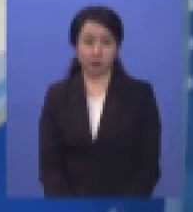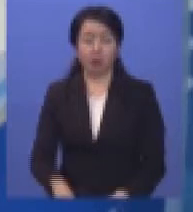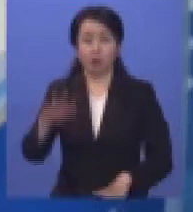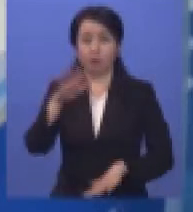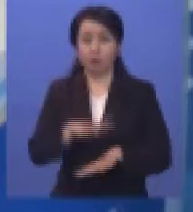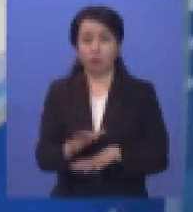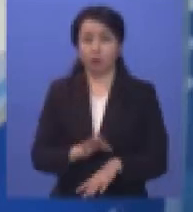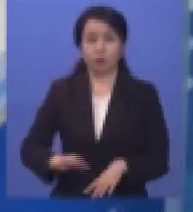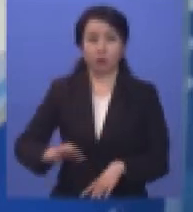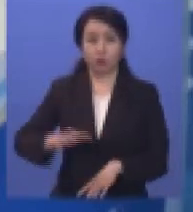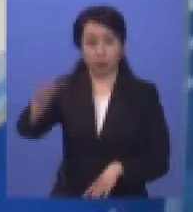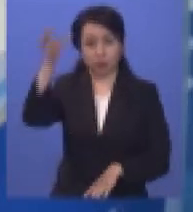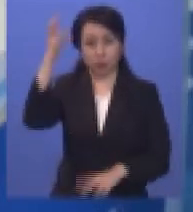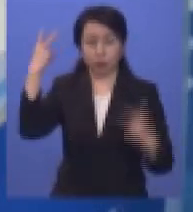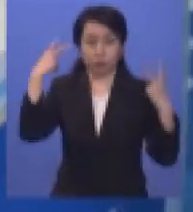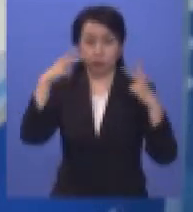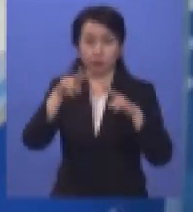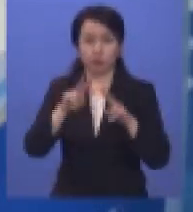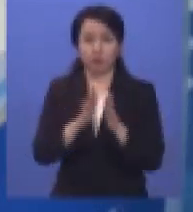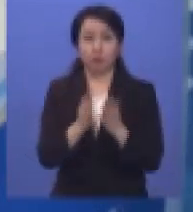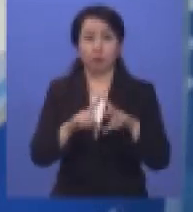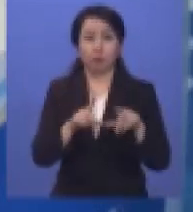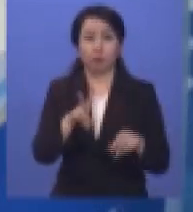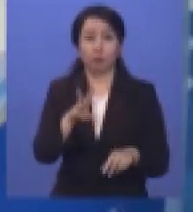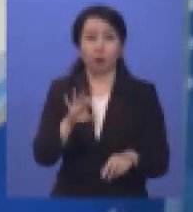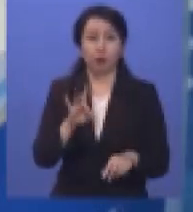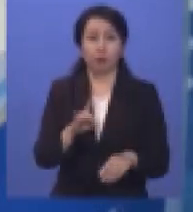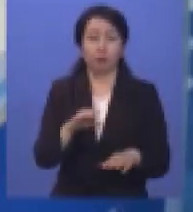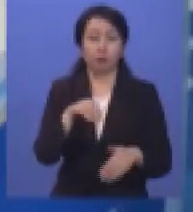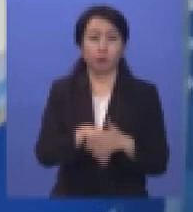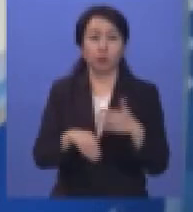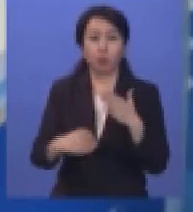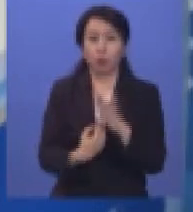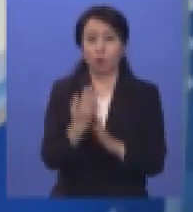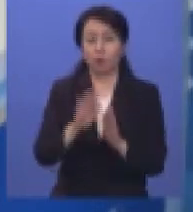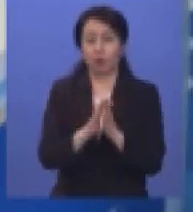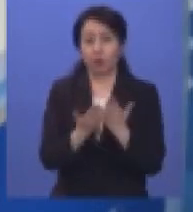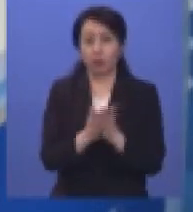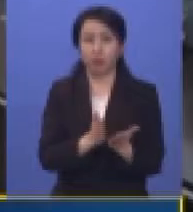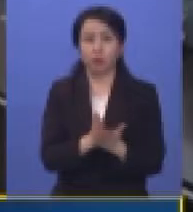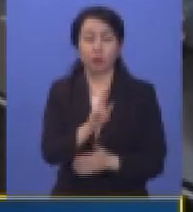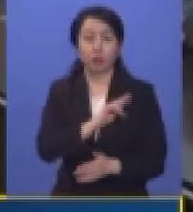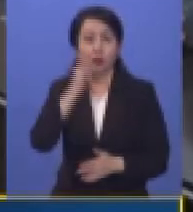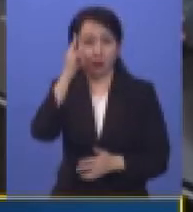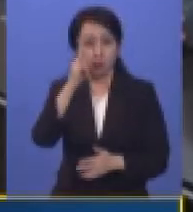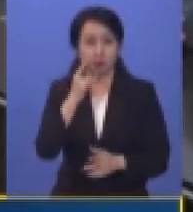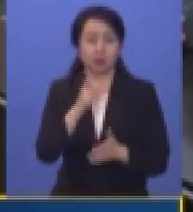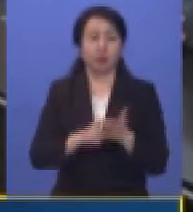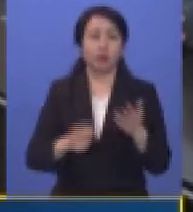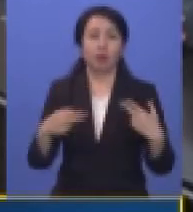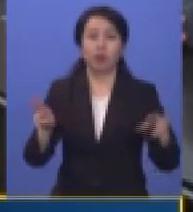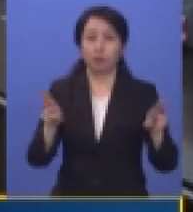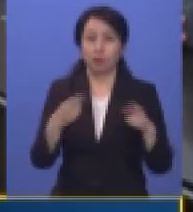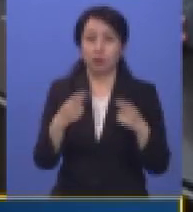Фонд областной научно-универсальной библиотеки имени Сабита Муканова пополнился новыми книгами. Заслуженный деятель